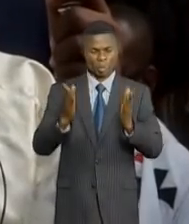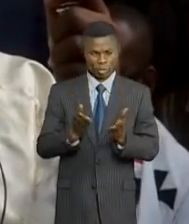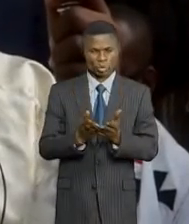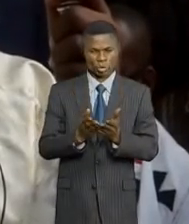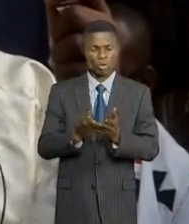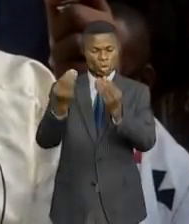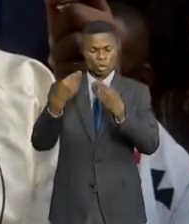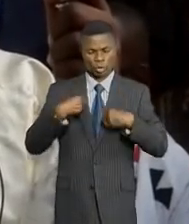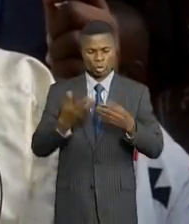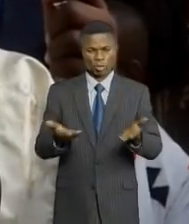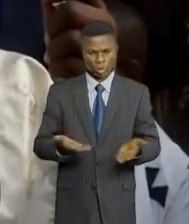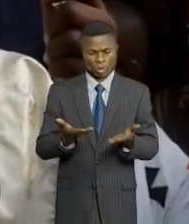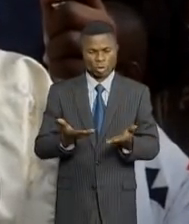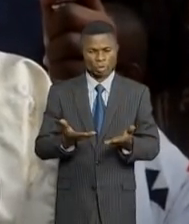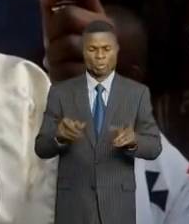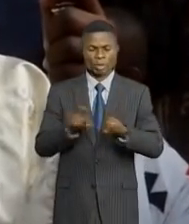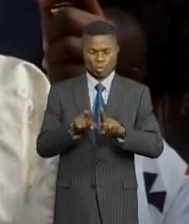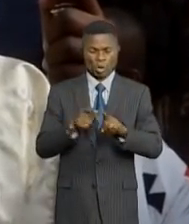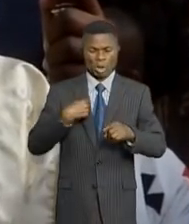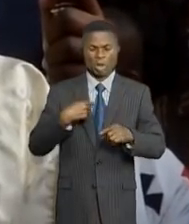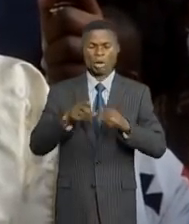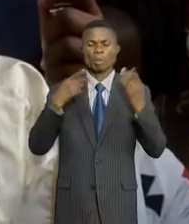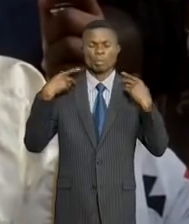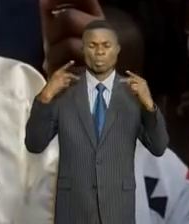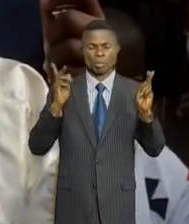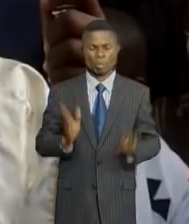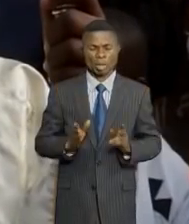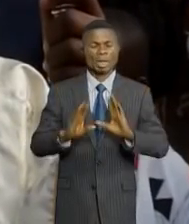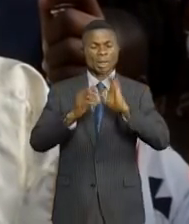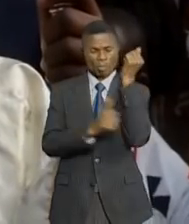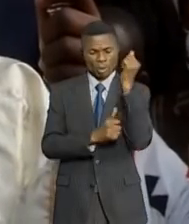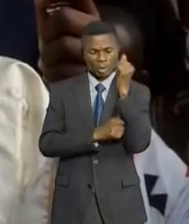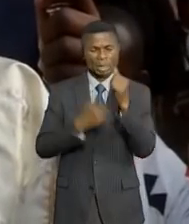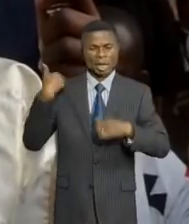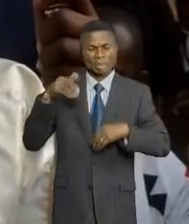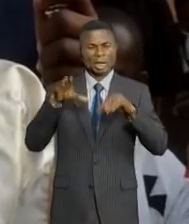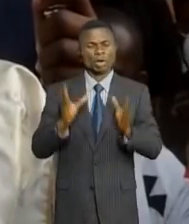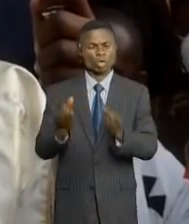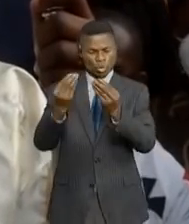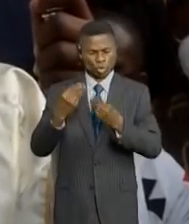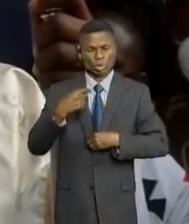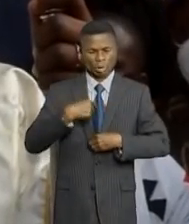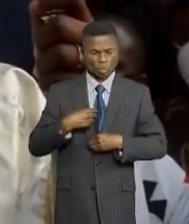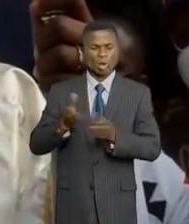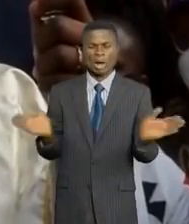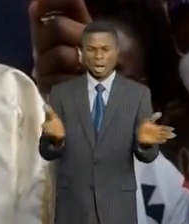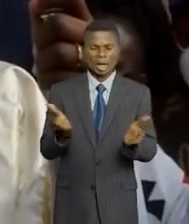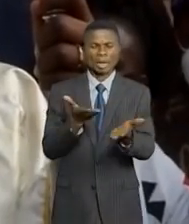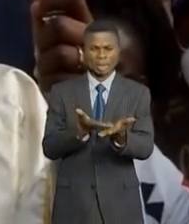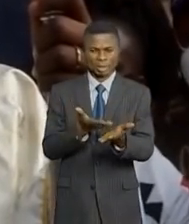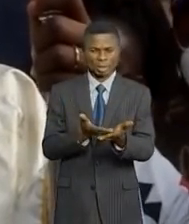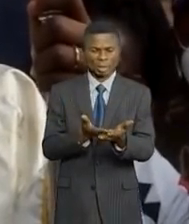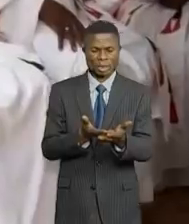qui m'est ici confiée comme pasteur est cette même population que l'État congolais est appelé